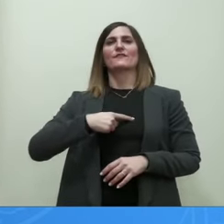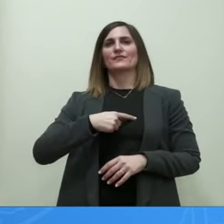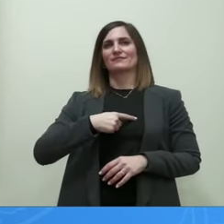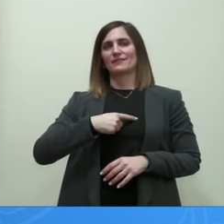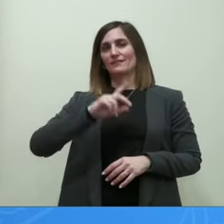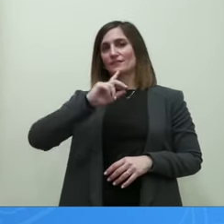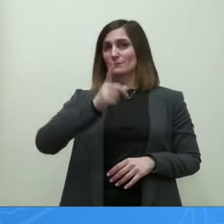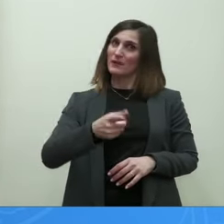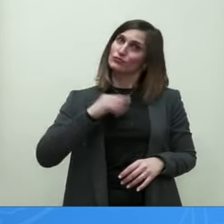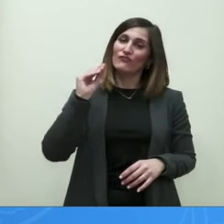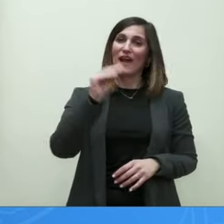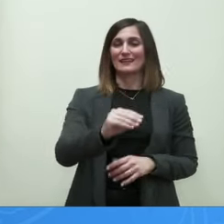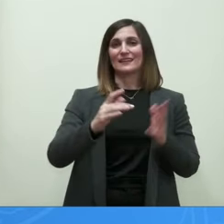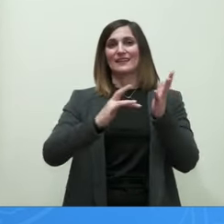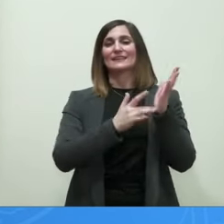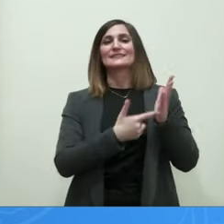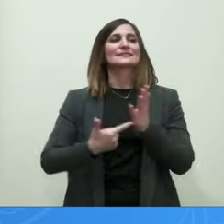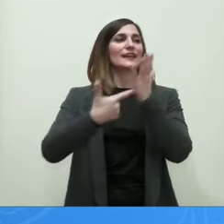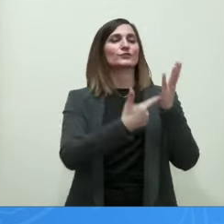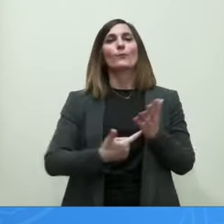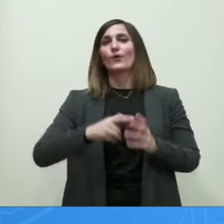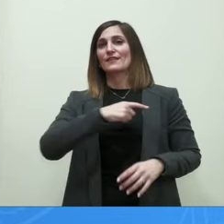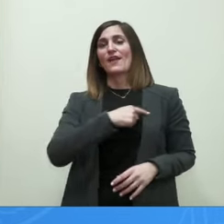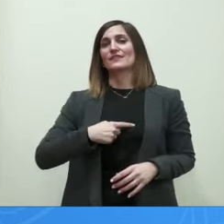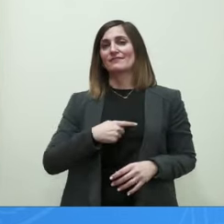Για να πάμε τώρα, κοιτάξτε,